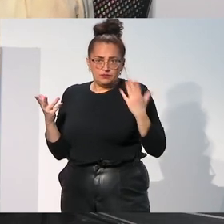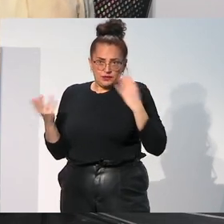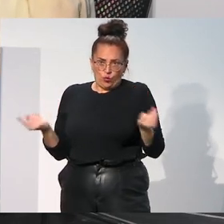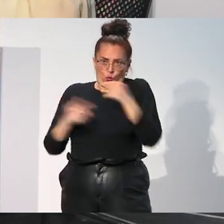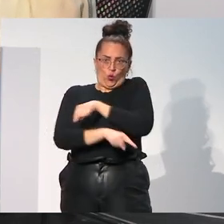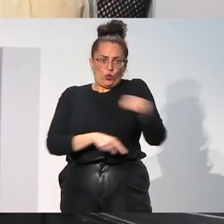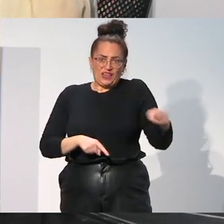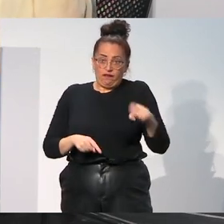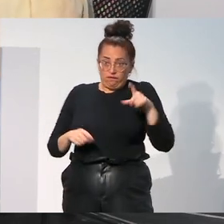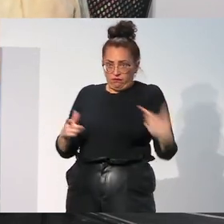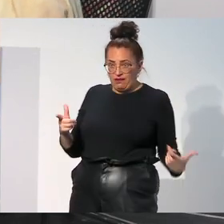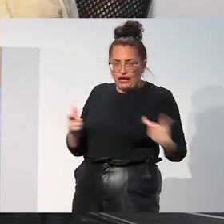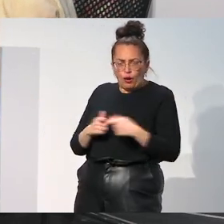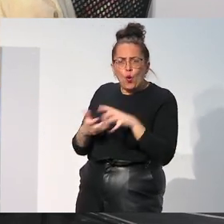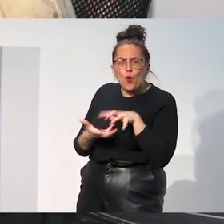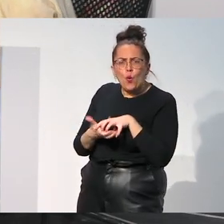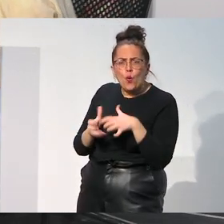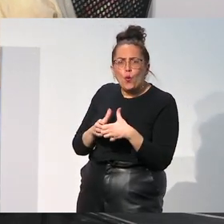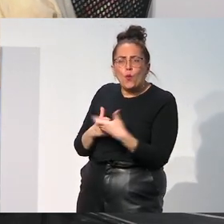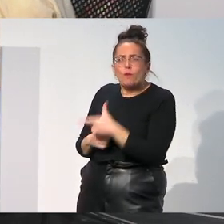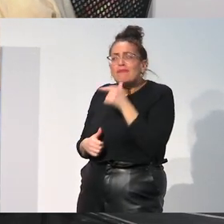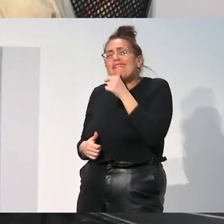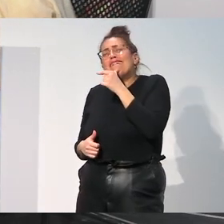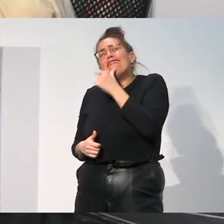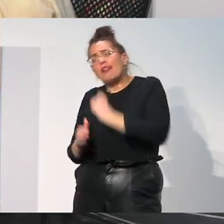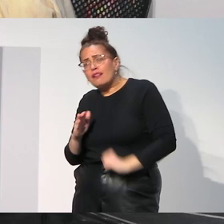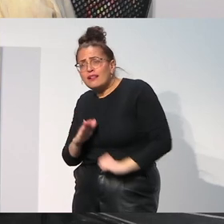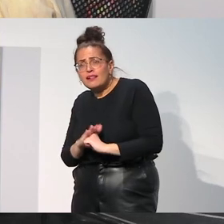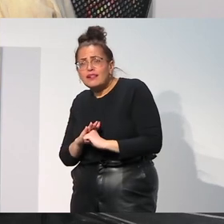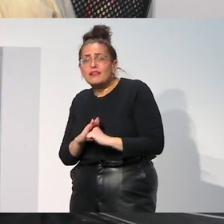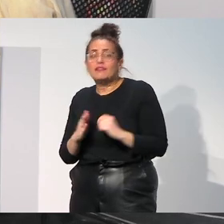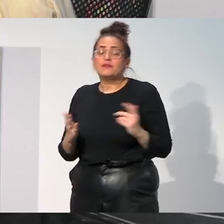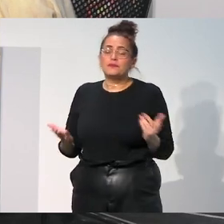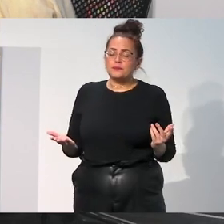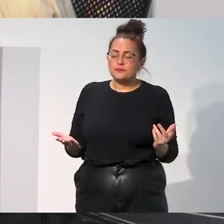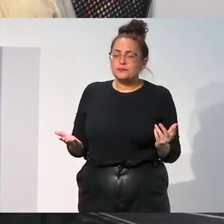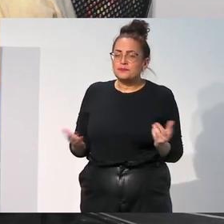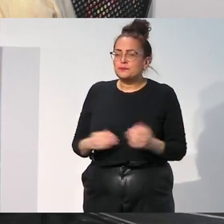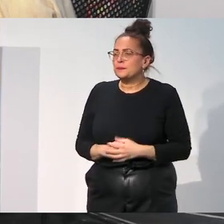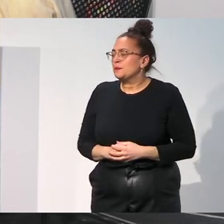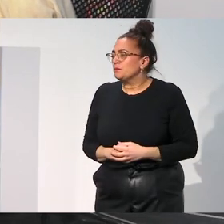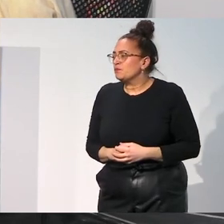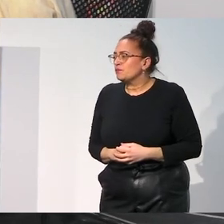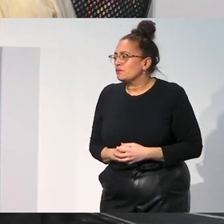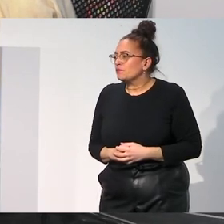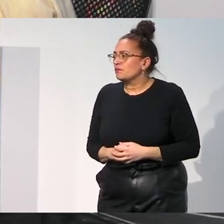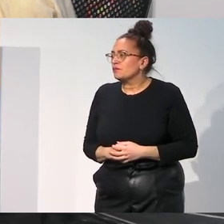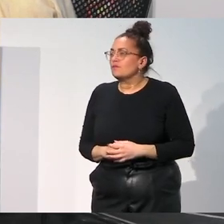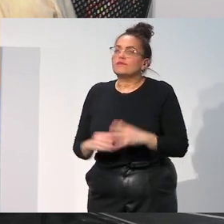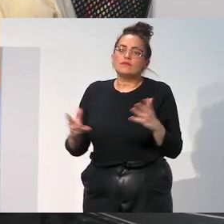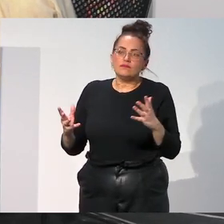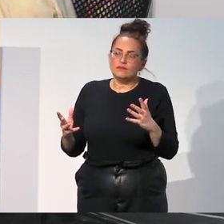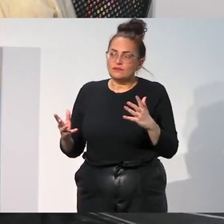pour s'adapter. Donc, mais oui, c'est là où ce que vous devez savoir, c'est